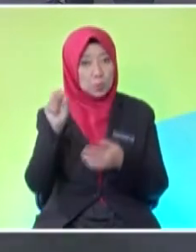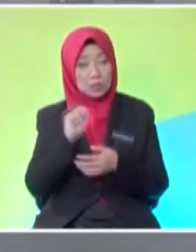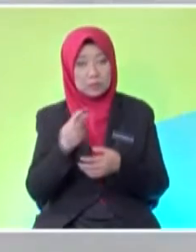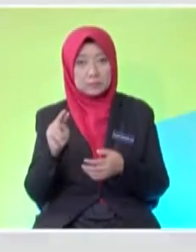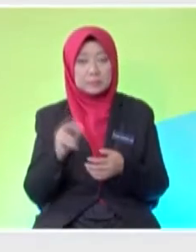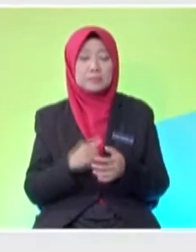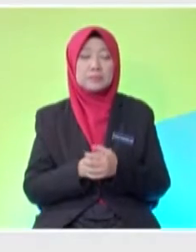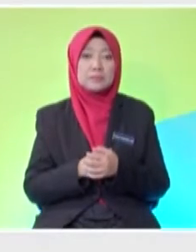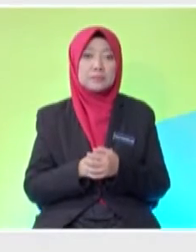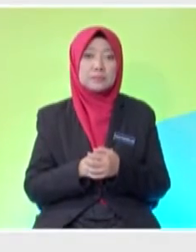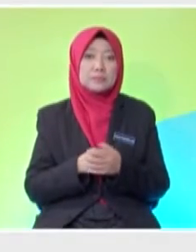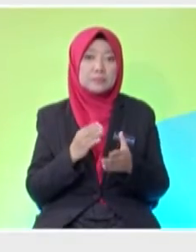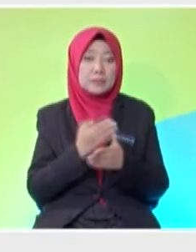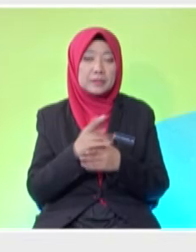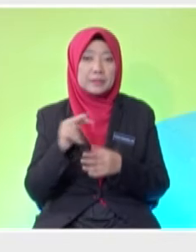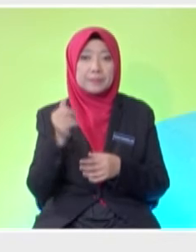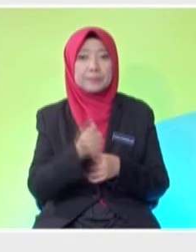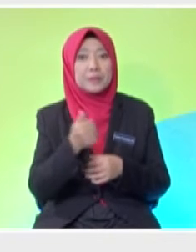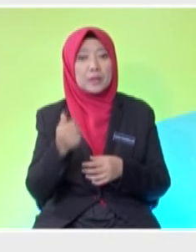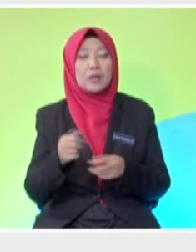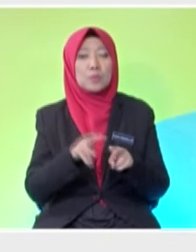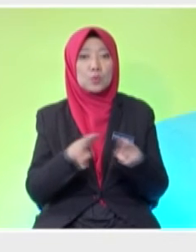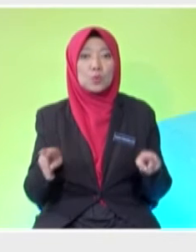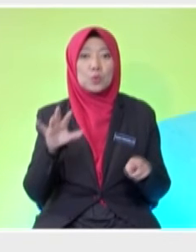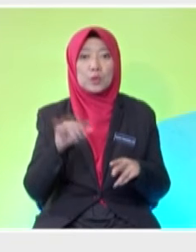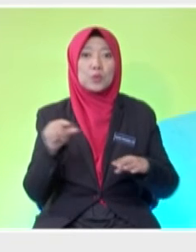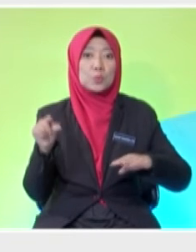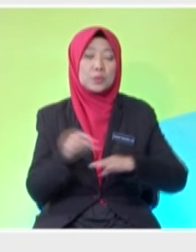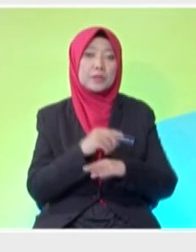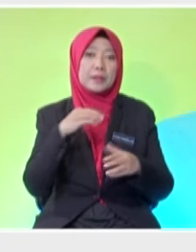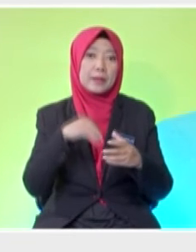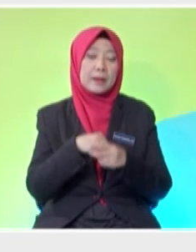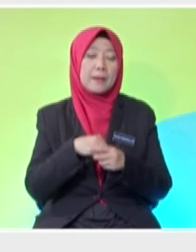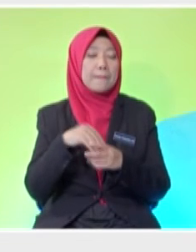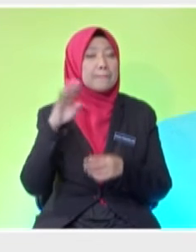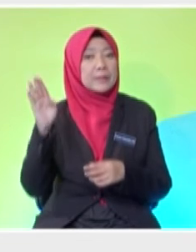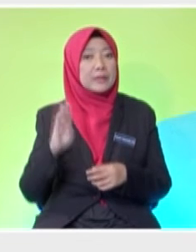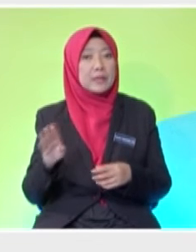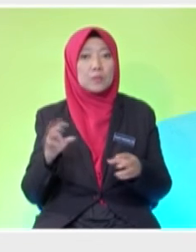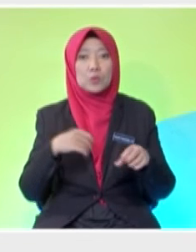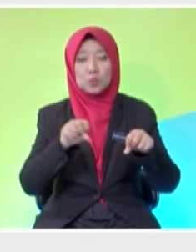Berikut ialah sebahagian alat mengukur yang digunakan di dalam bengkel servis motosikal.